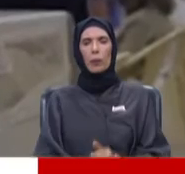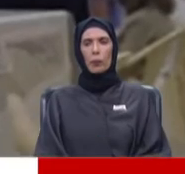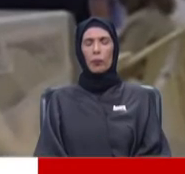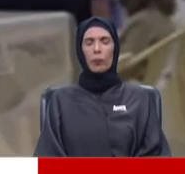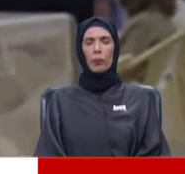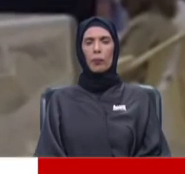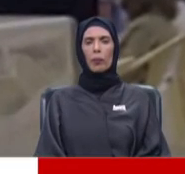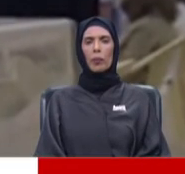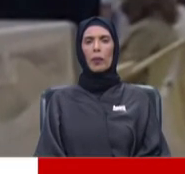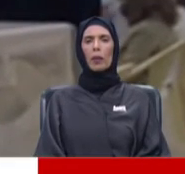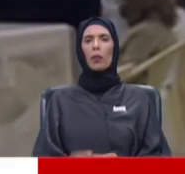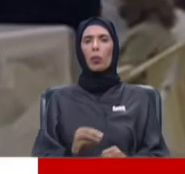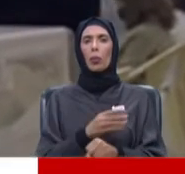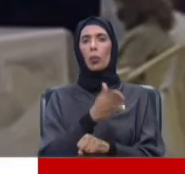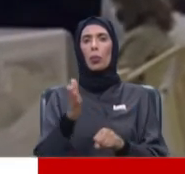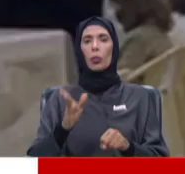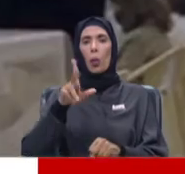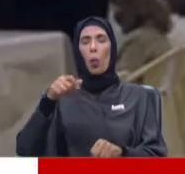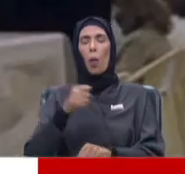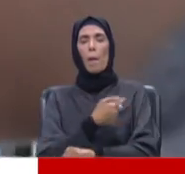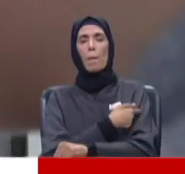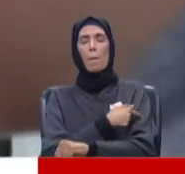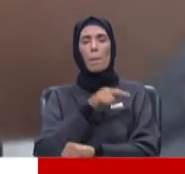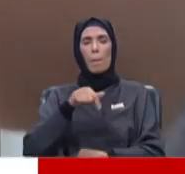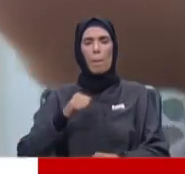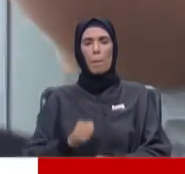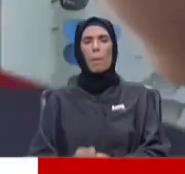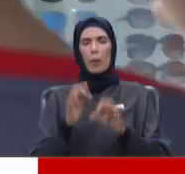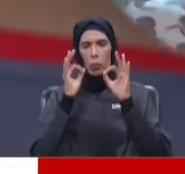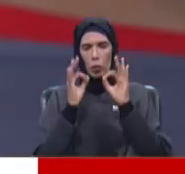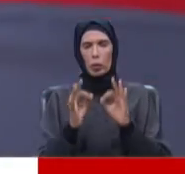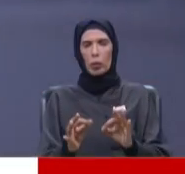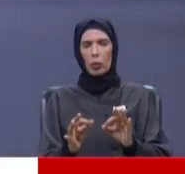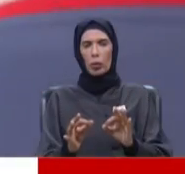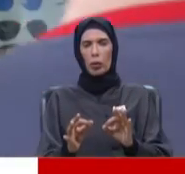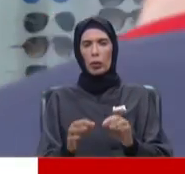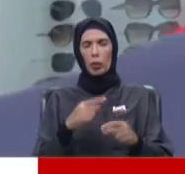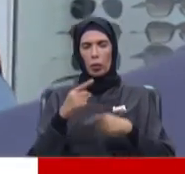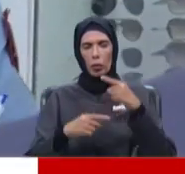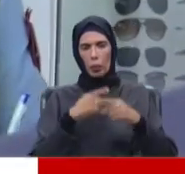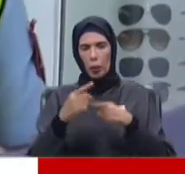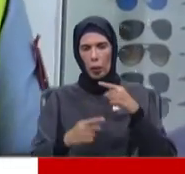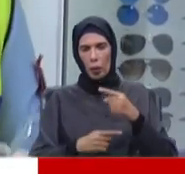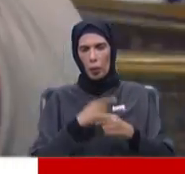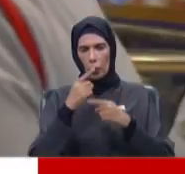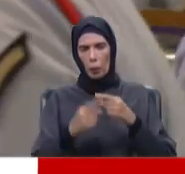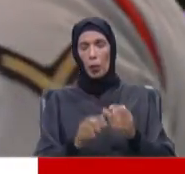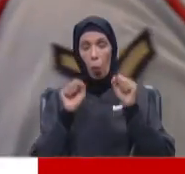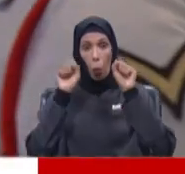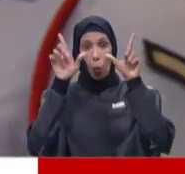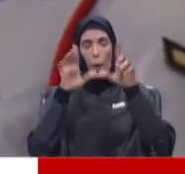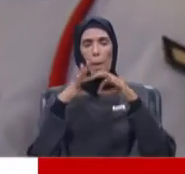هذا وتجدد الجهات الصحية في المملكة التأكيد على ضرورة مواصلة الالتزام بالوعي